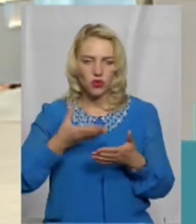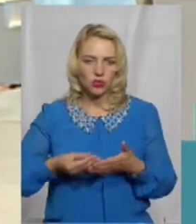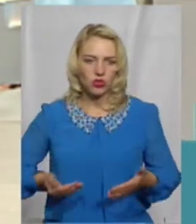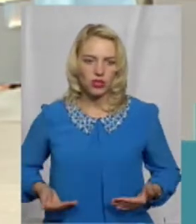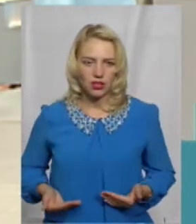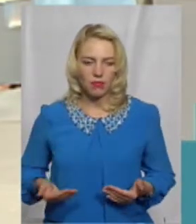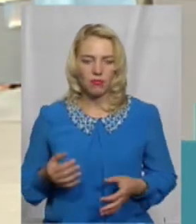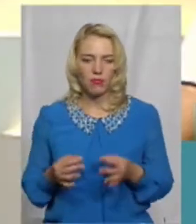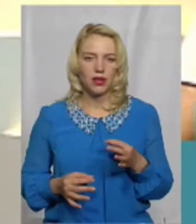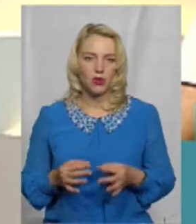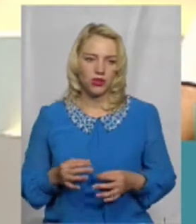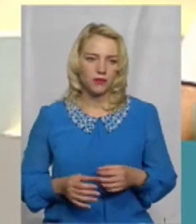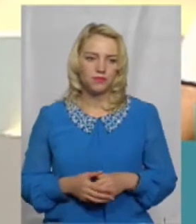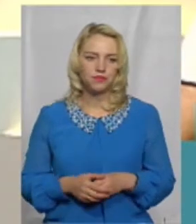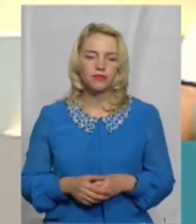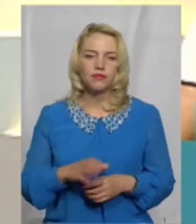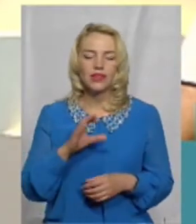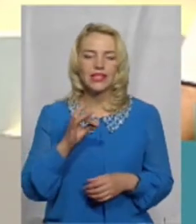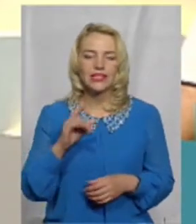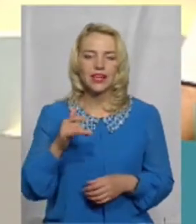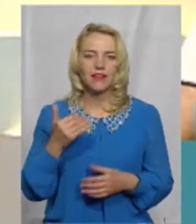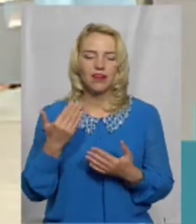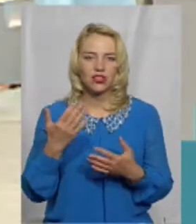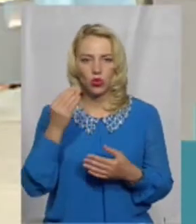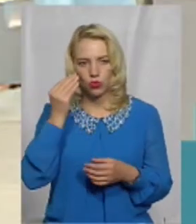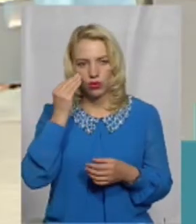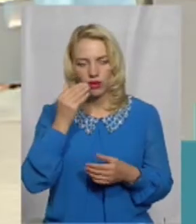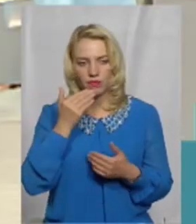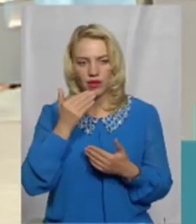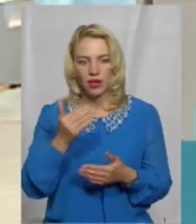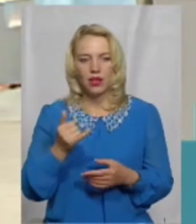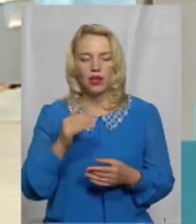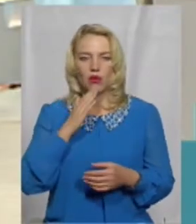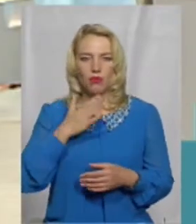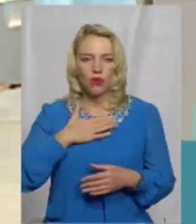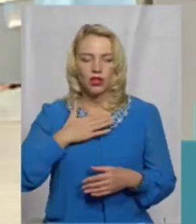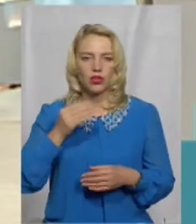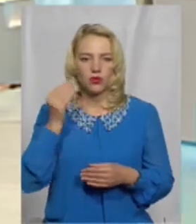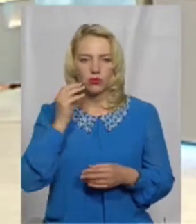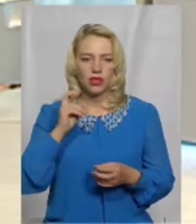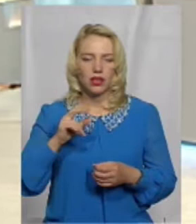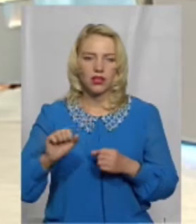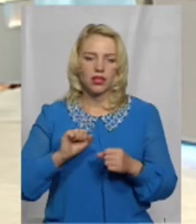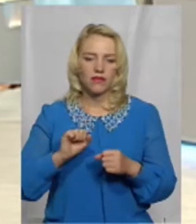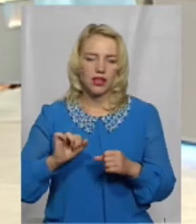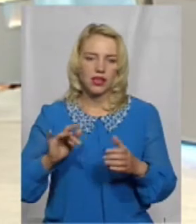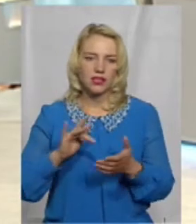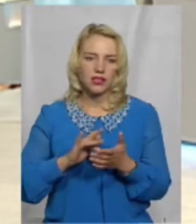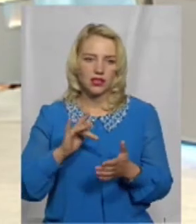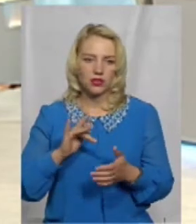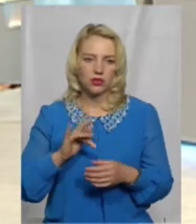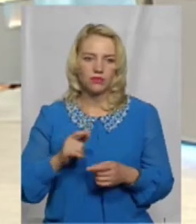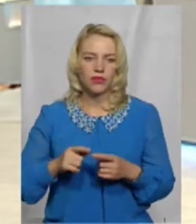життям природнім. Пане Сергію, а яка ваша думка? Моя думка як керівника Центру